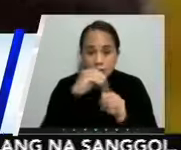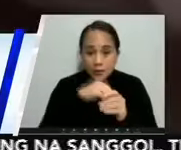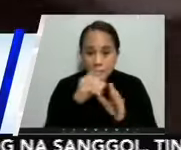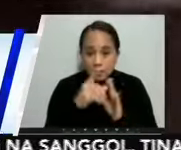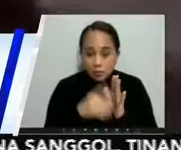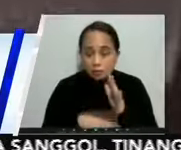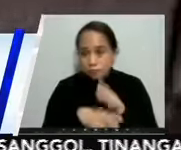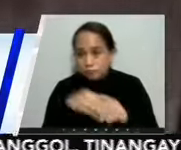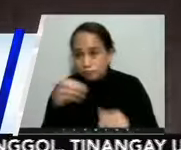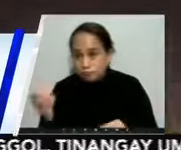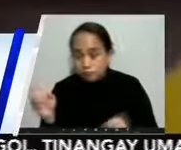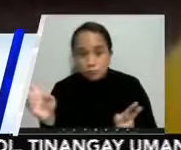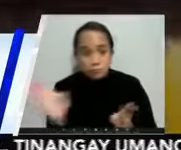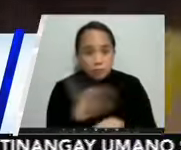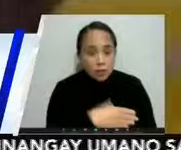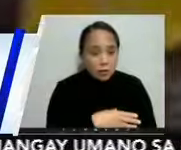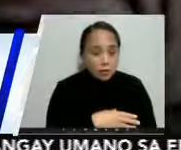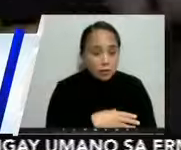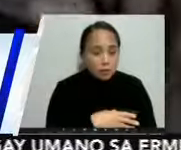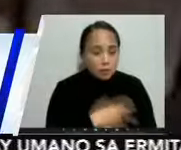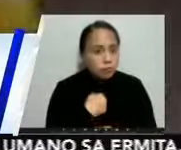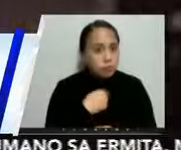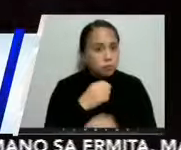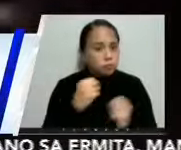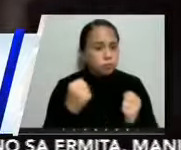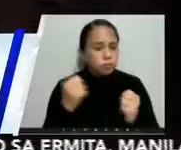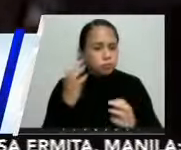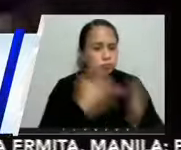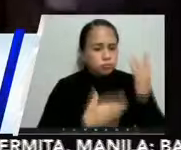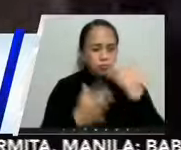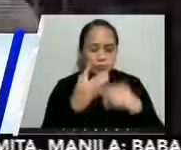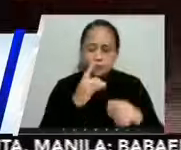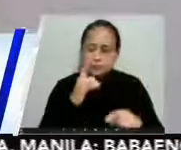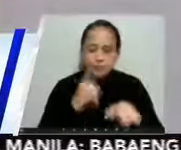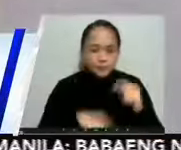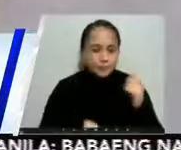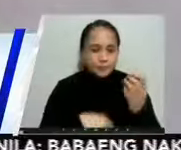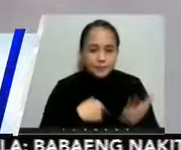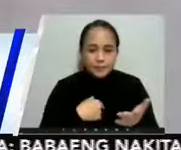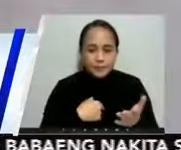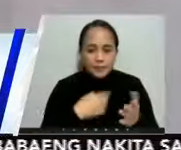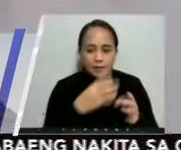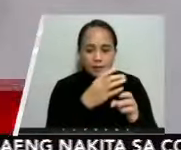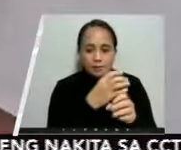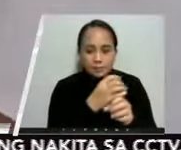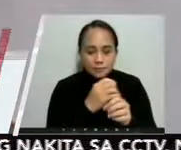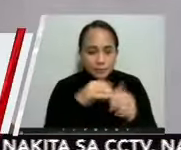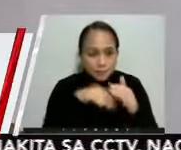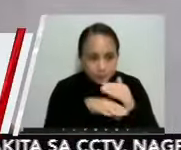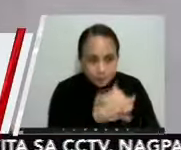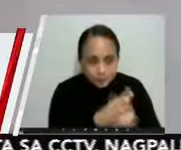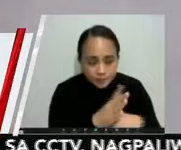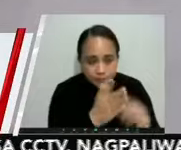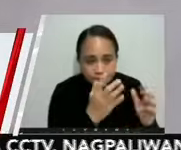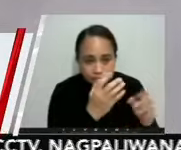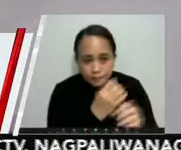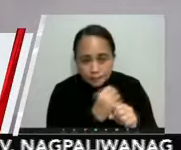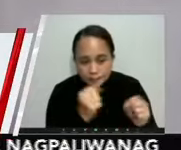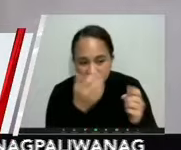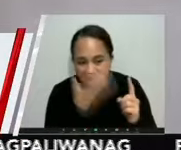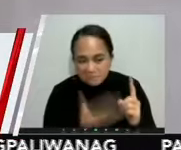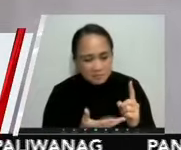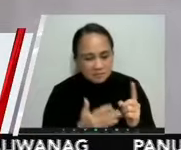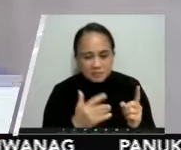pagbalik sobrang laki na ng apoy kaya hindi na sila nakapasok sa loob mabilis lang po daw kasi pagtingin ng mga kapitbahay